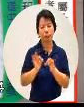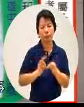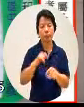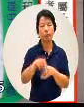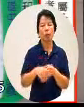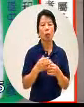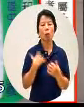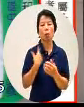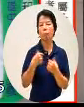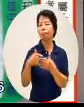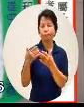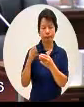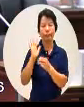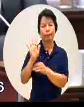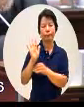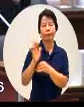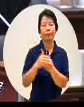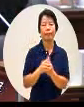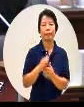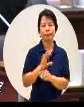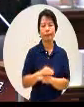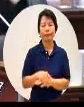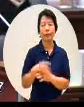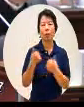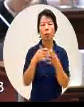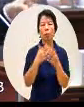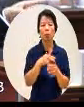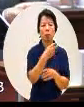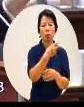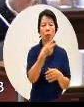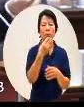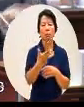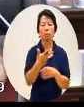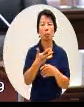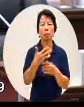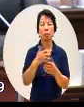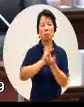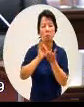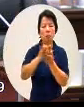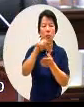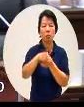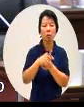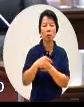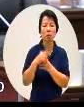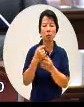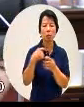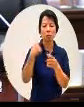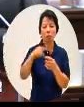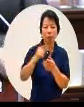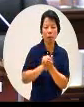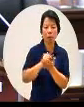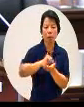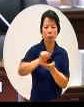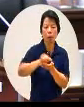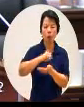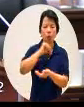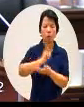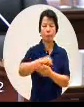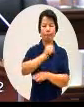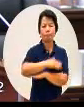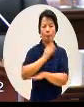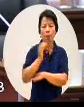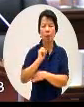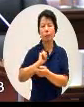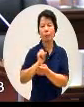我不需要替她做什麼我只要不要再把228利用228炒作成政治事件多鼓勵一些